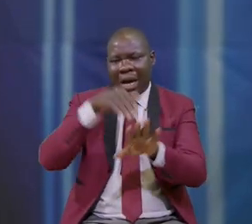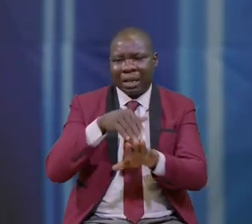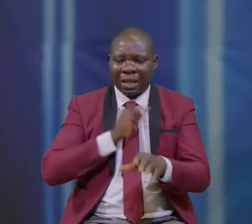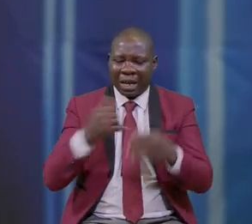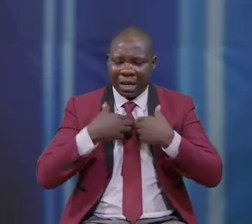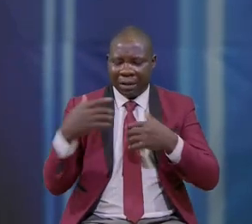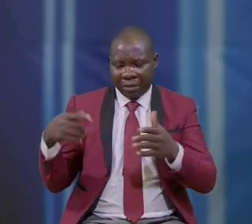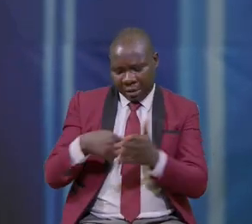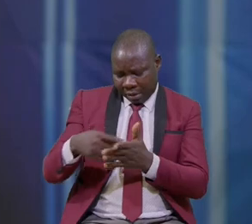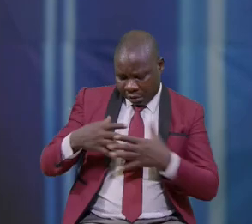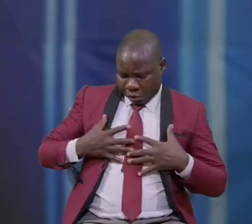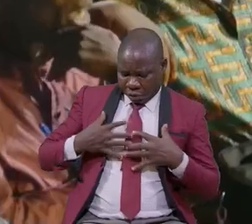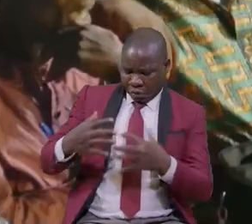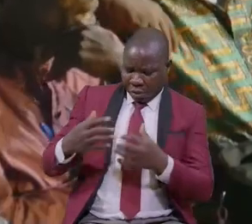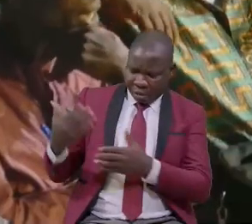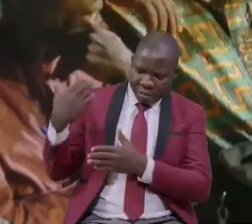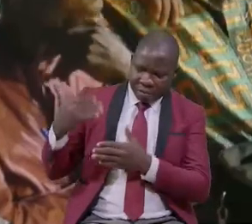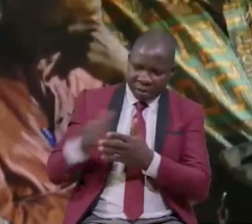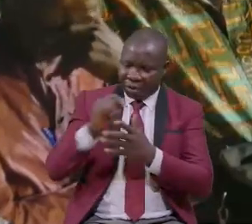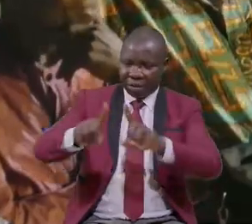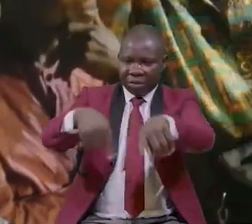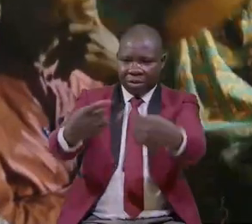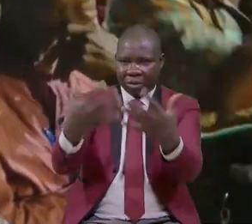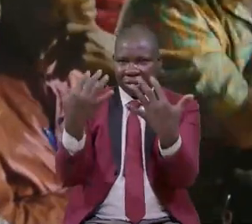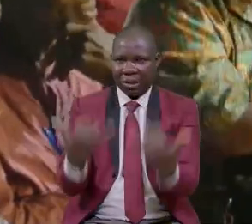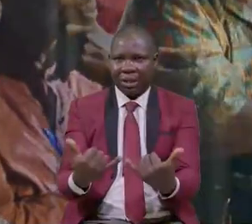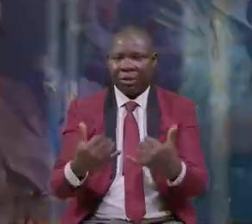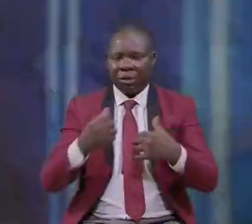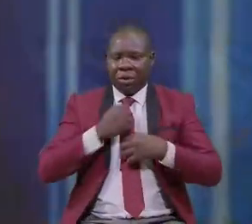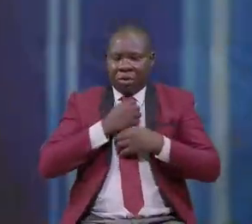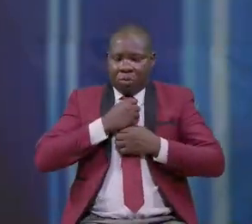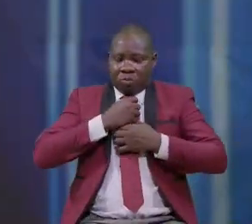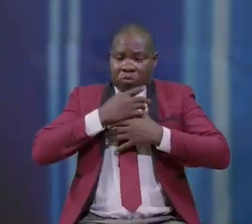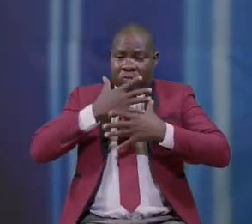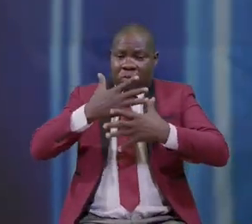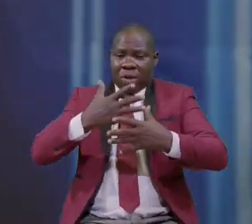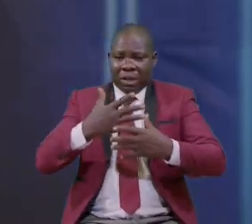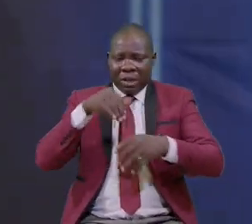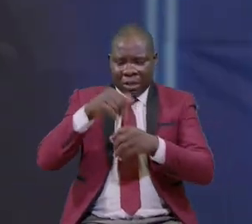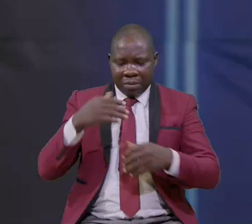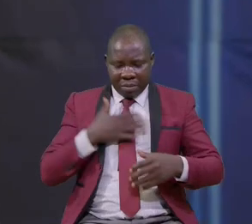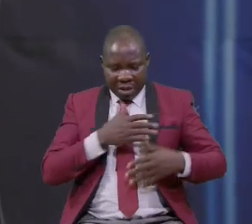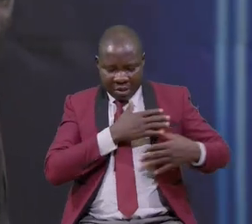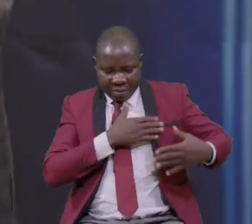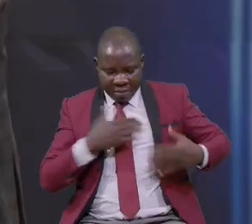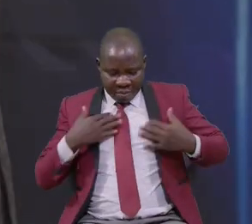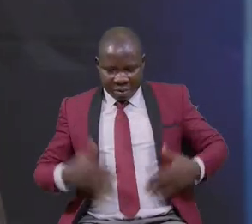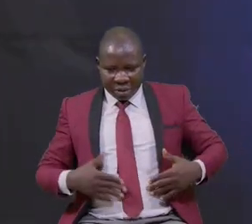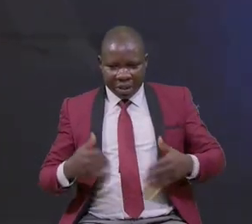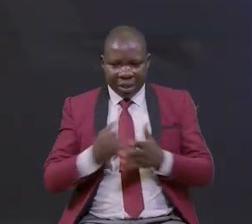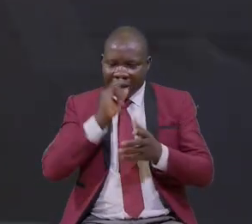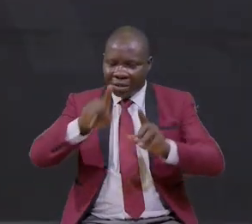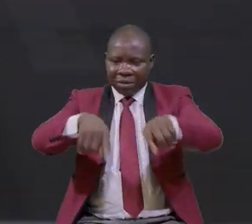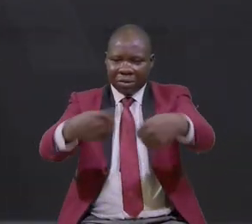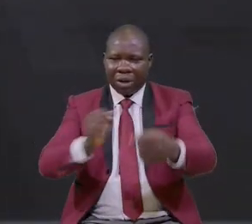parti c'est parti et tu t'étonnes j'étais l'aveuglement